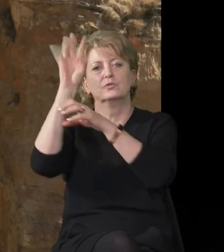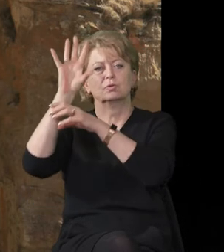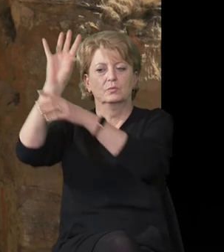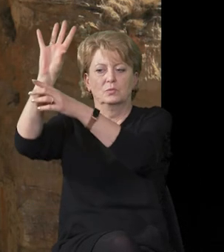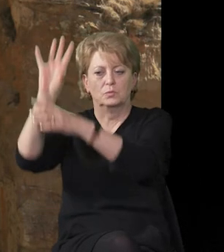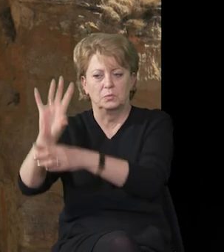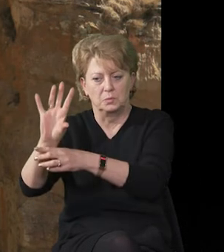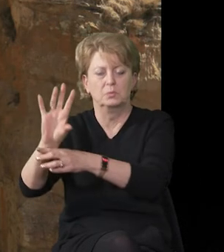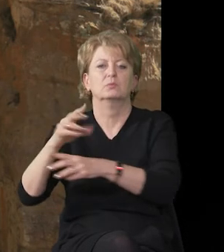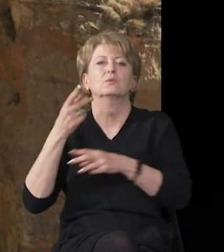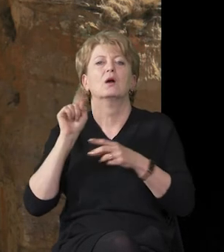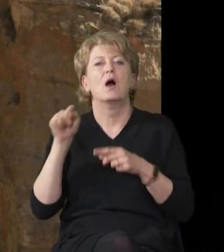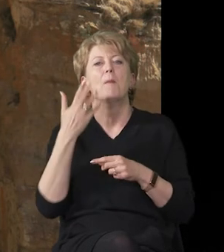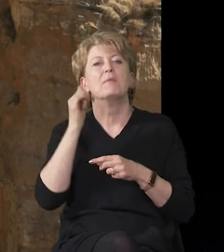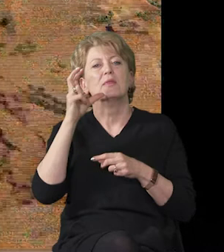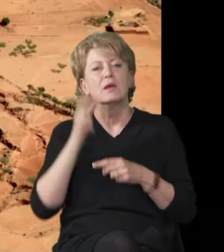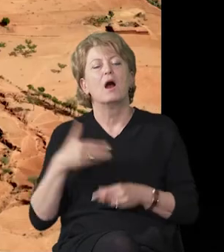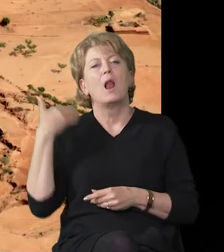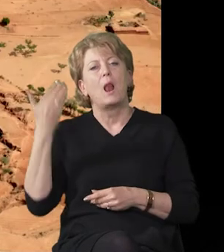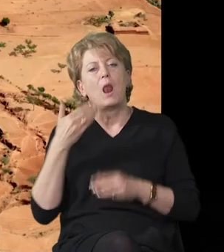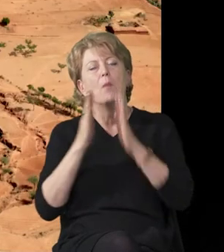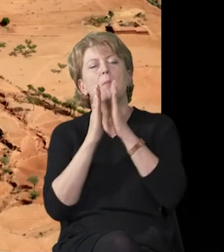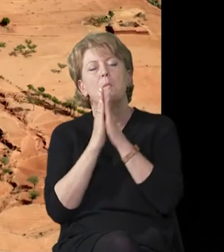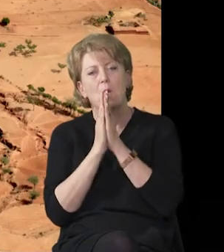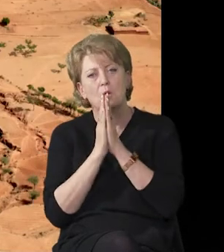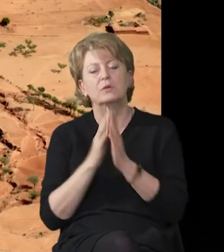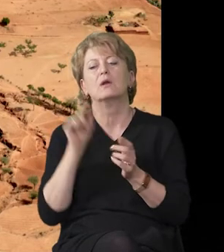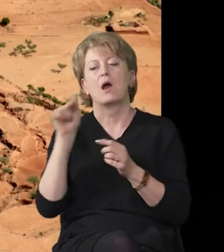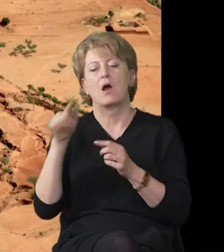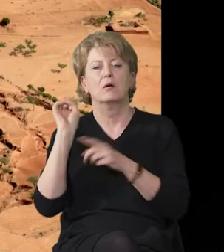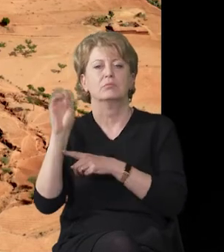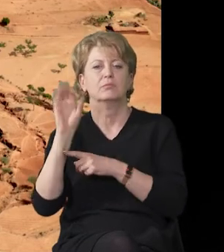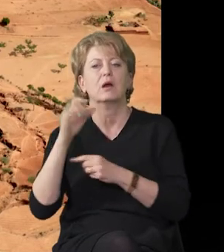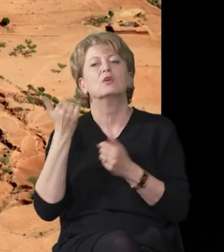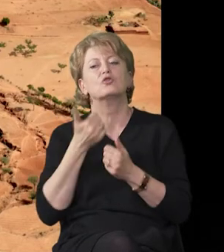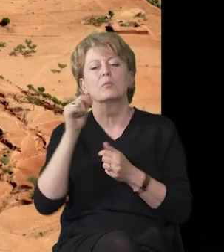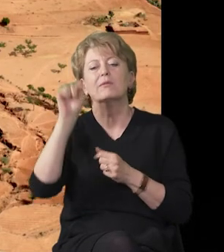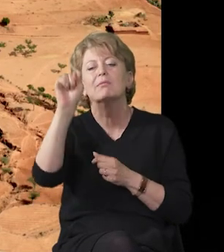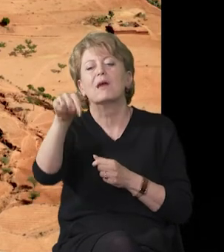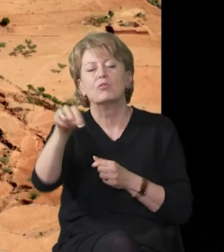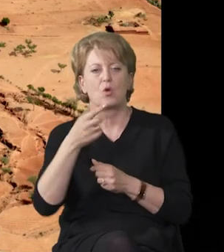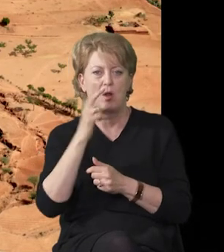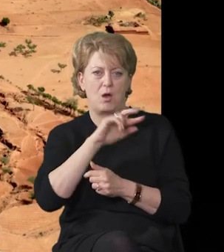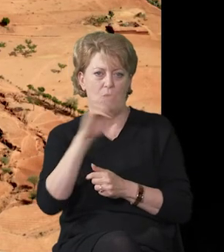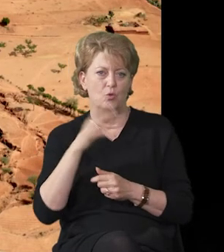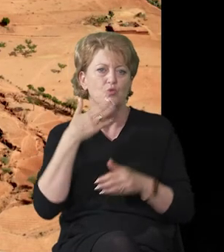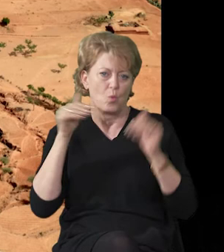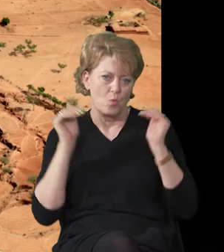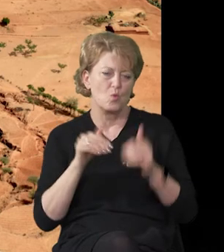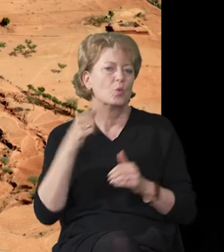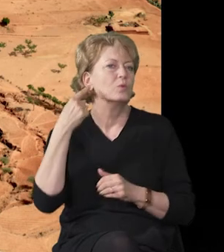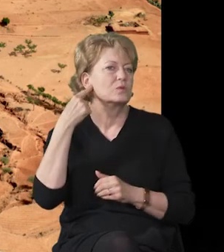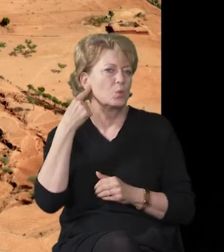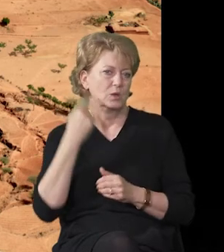jakieś nabożeństwa, które mnich odprawia w tym kościele, tak aby mogli to nabożeństwo słyszeć wierni. No i to